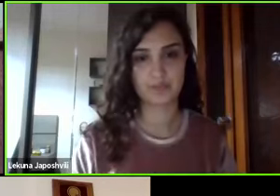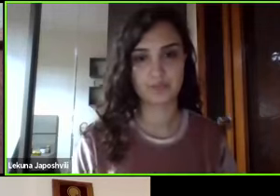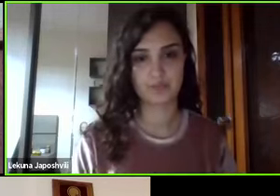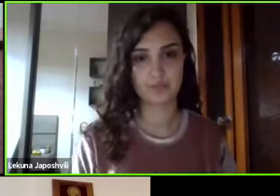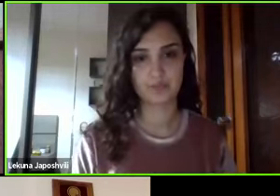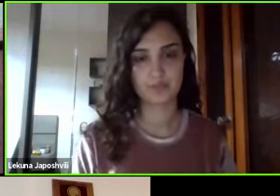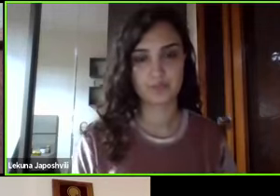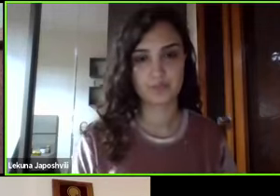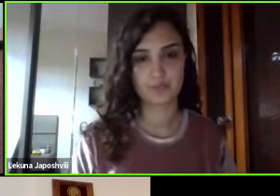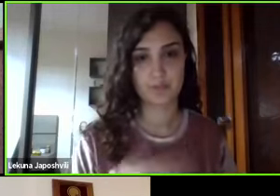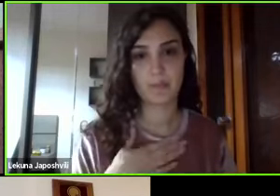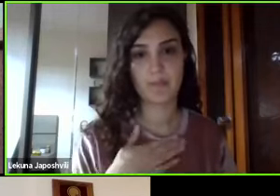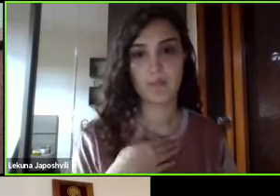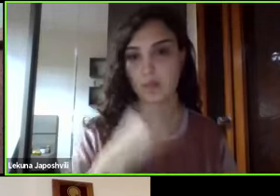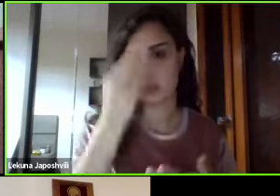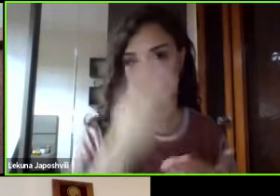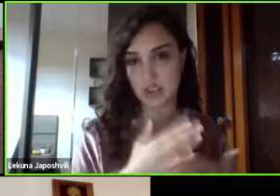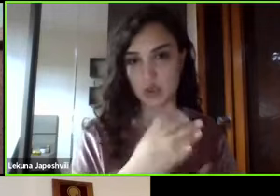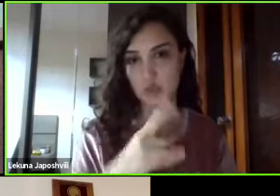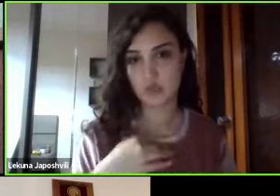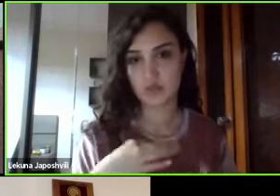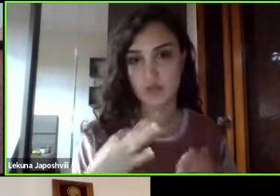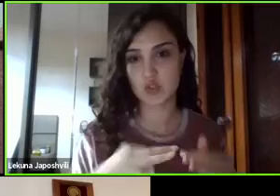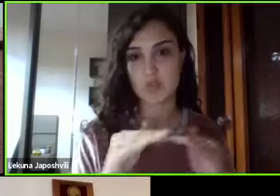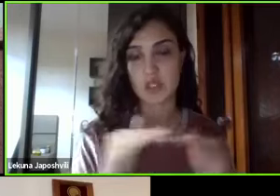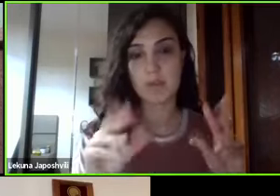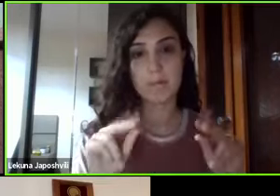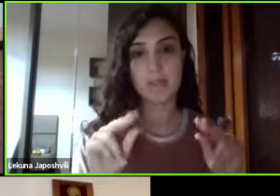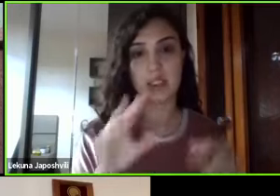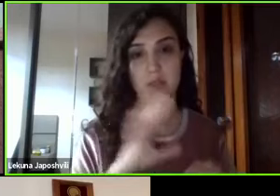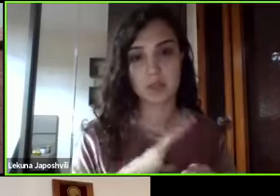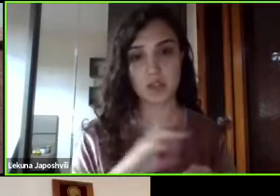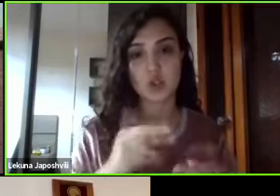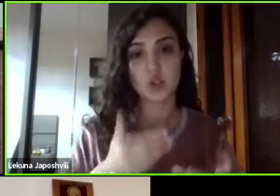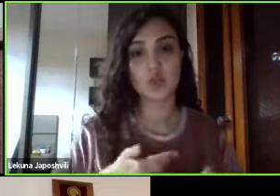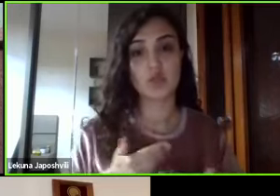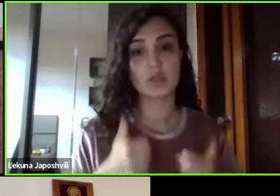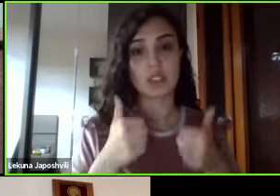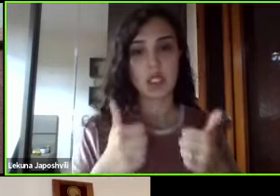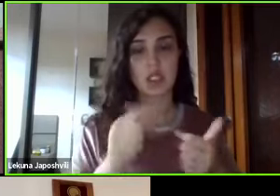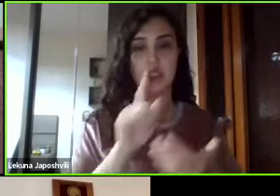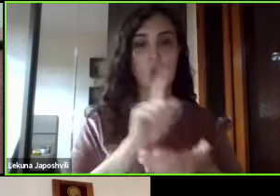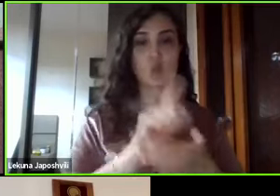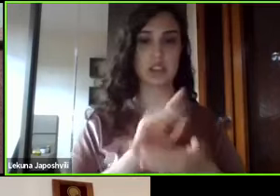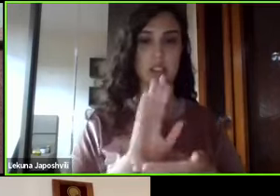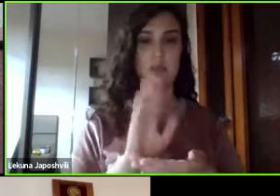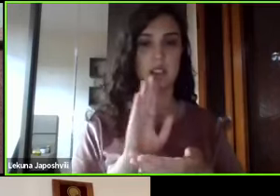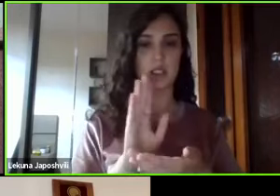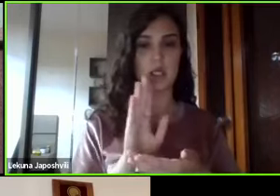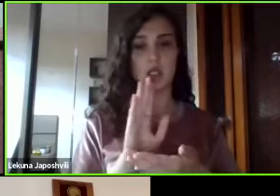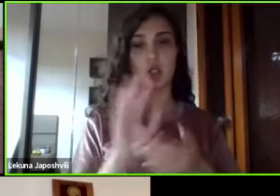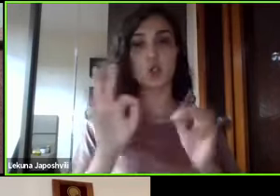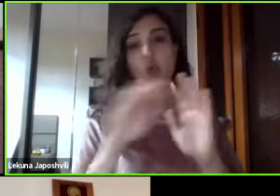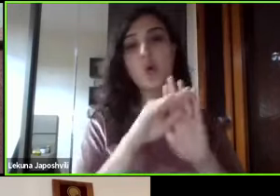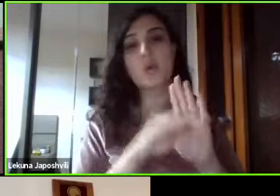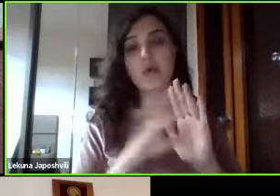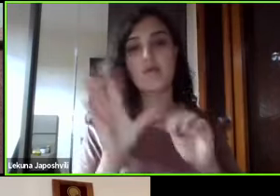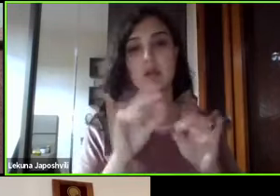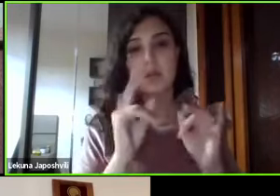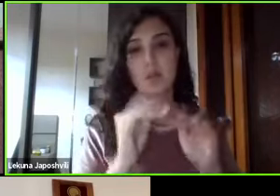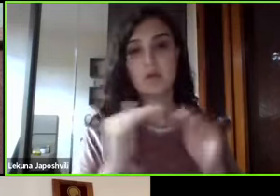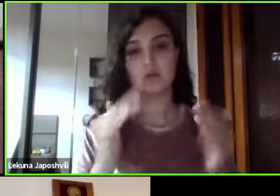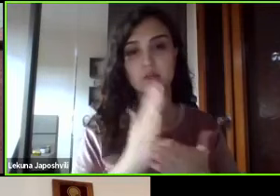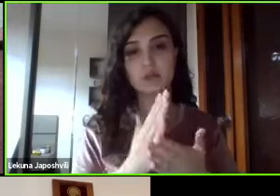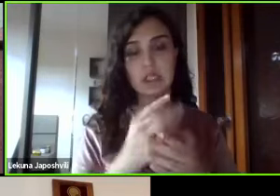მინდა ჩვენი ამოცანა არის, რომ ჩვენი შვილები უკვე ბედნიერები და ცხოვრობენ კარგად. ეხლა სულ არ არის აუცილებელი, ანუ ნორმა ყველა ბავშვისთვის არის